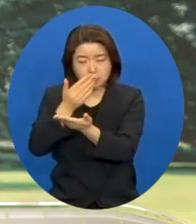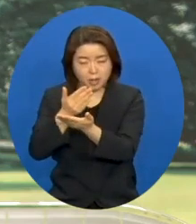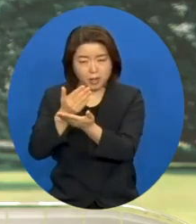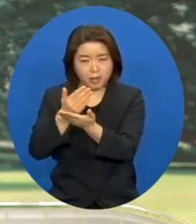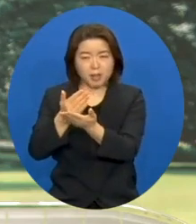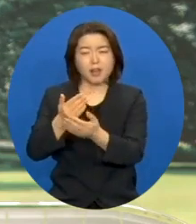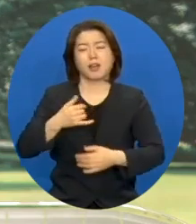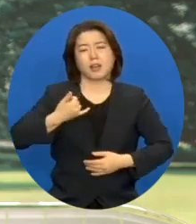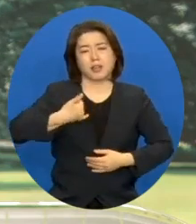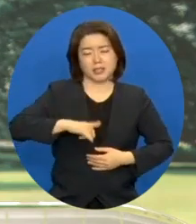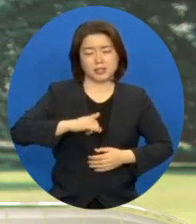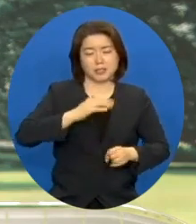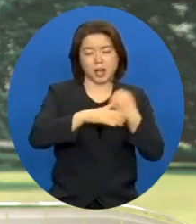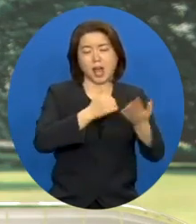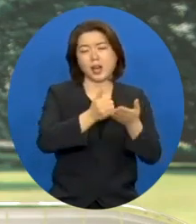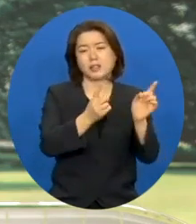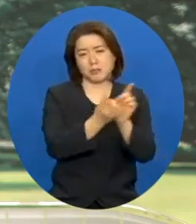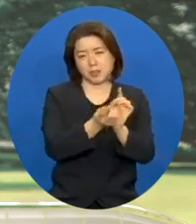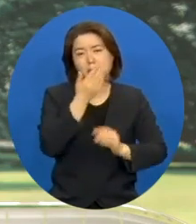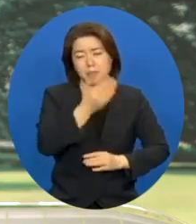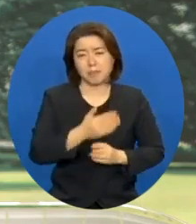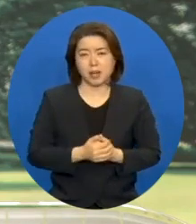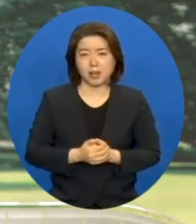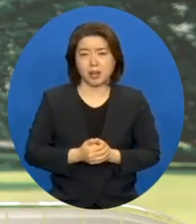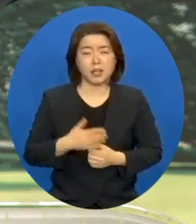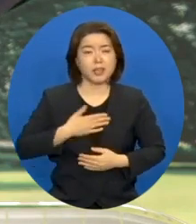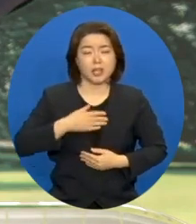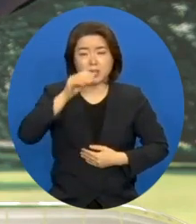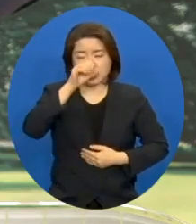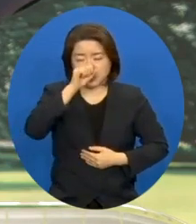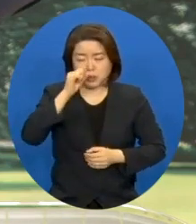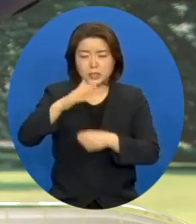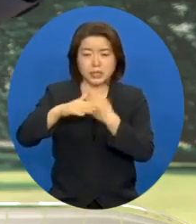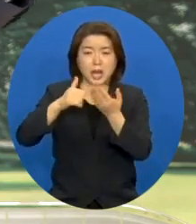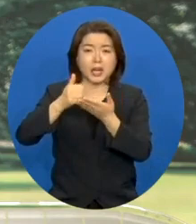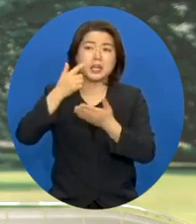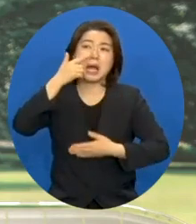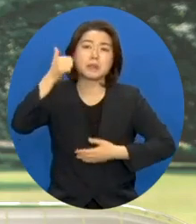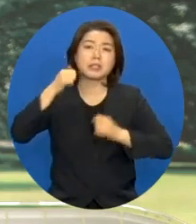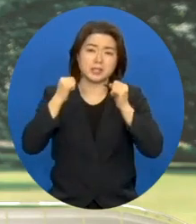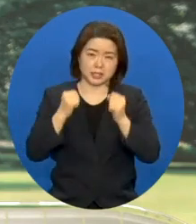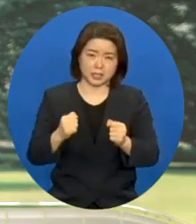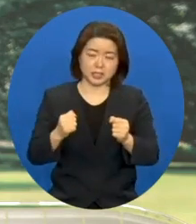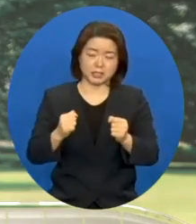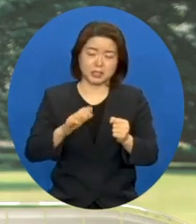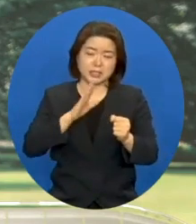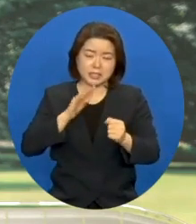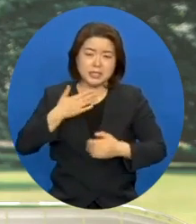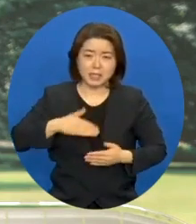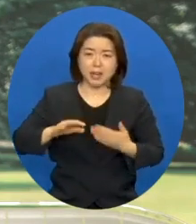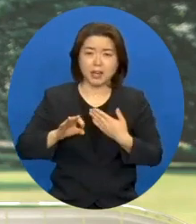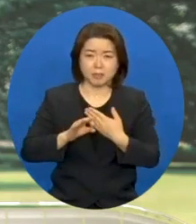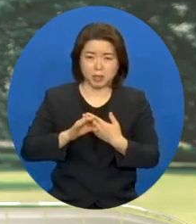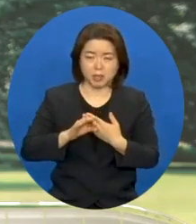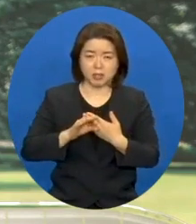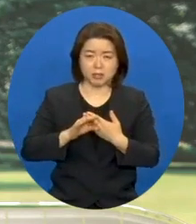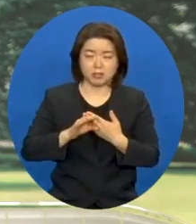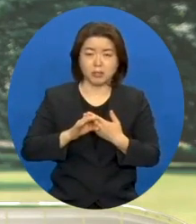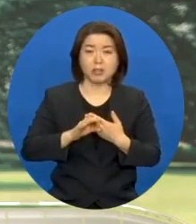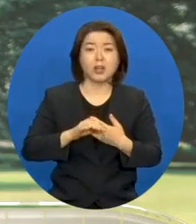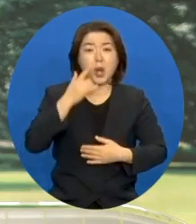되면 그래요. 내게 너무나 좋으신 아버지 하나님이 계심을 진짜 알게 될 때